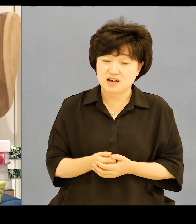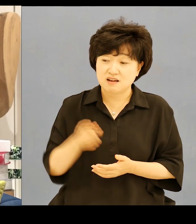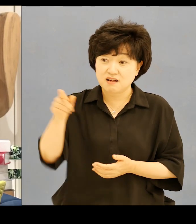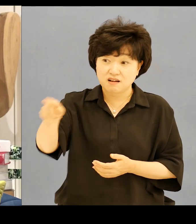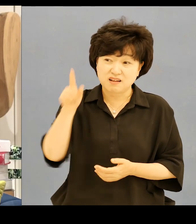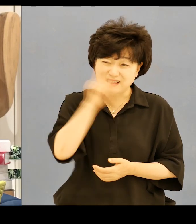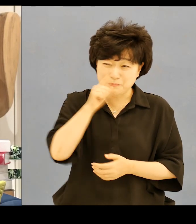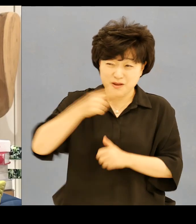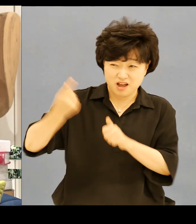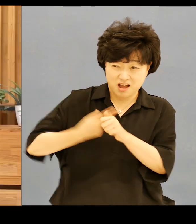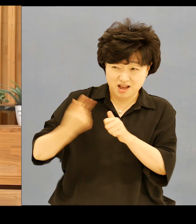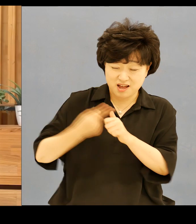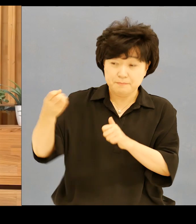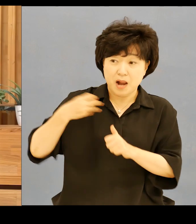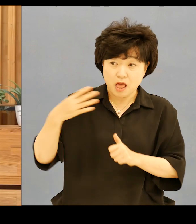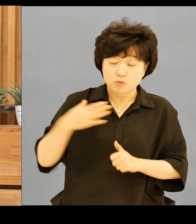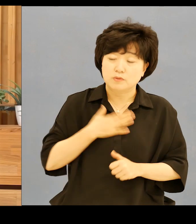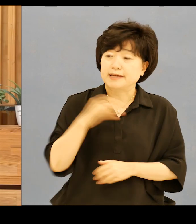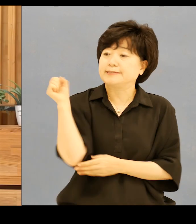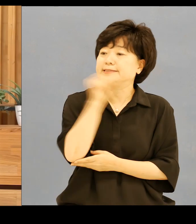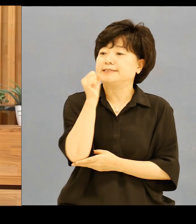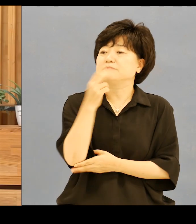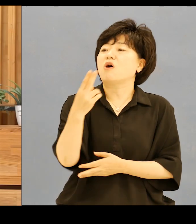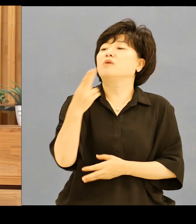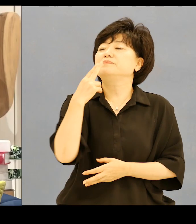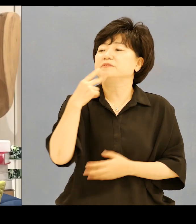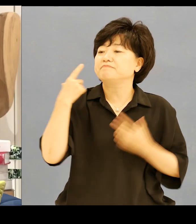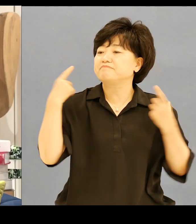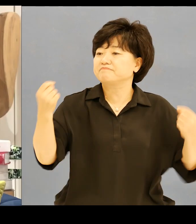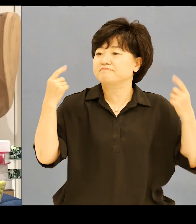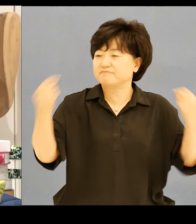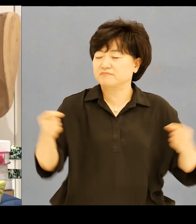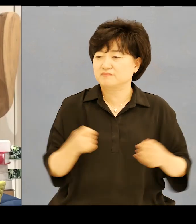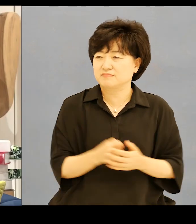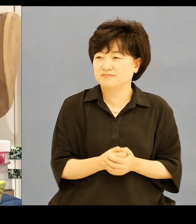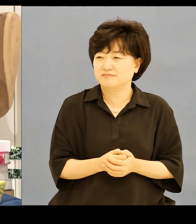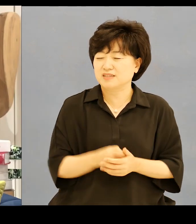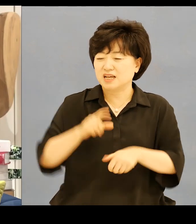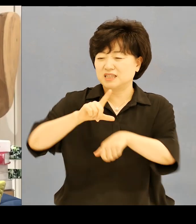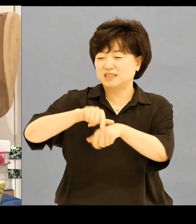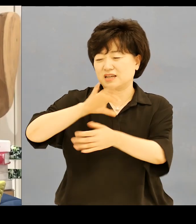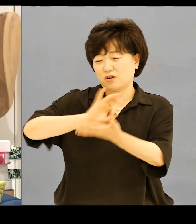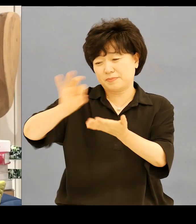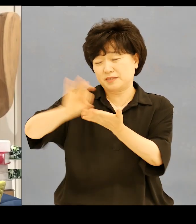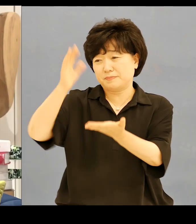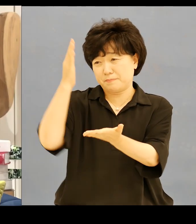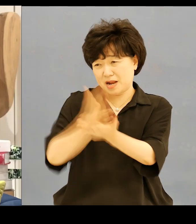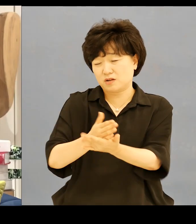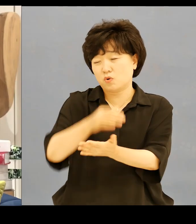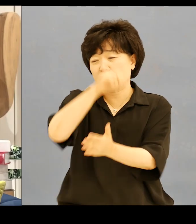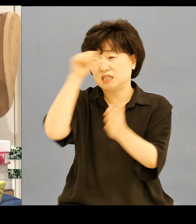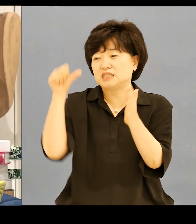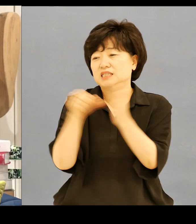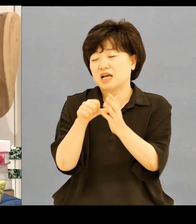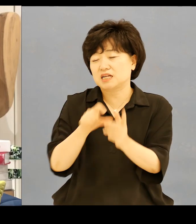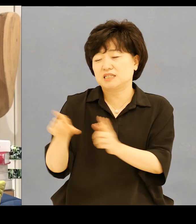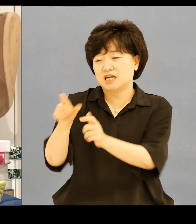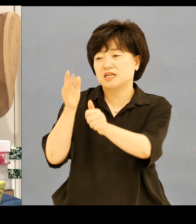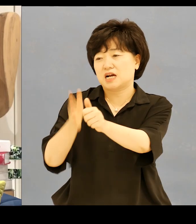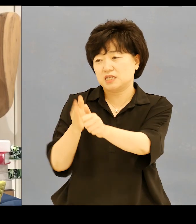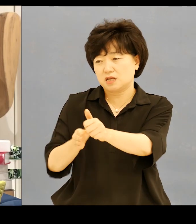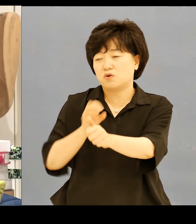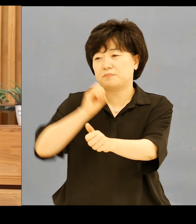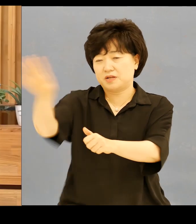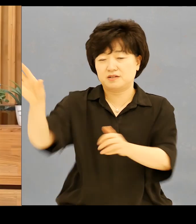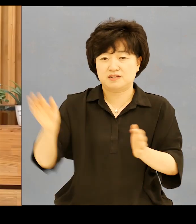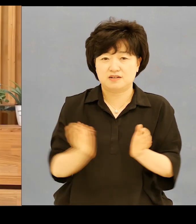다셔도 저는 흔들리지 않는다고. 그러니까 시간에 이렇게 허비하지 마시고 인생을 찾아가시라고 댓글을